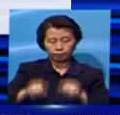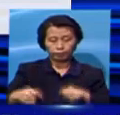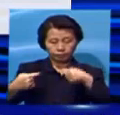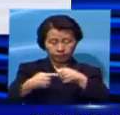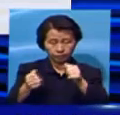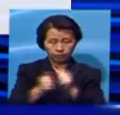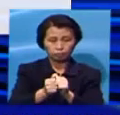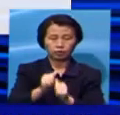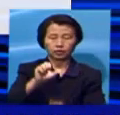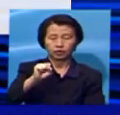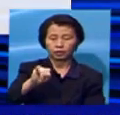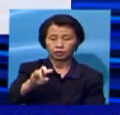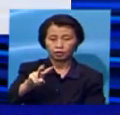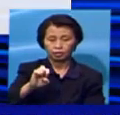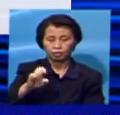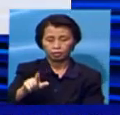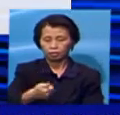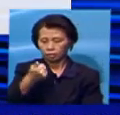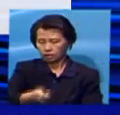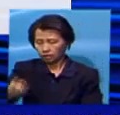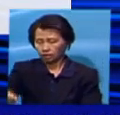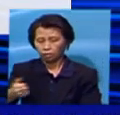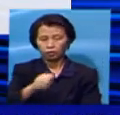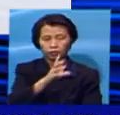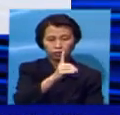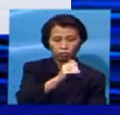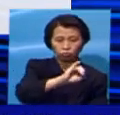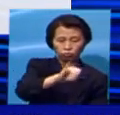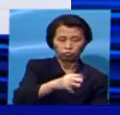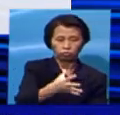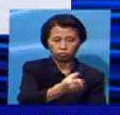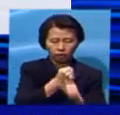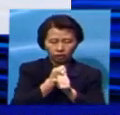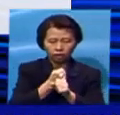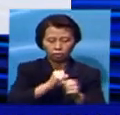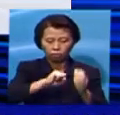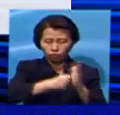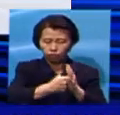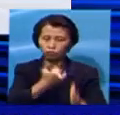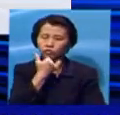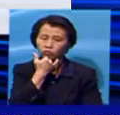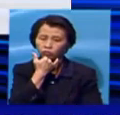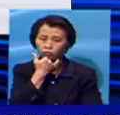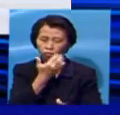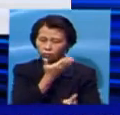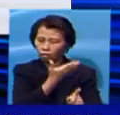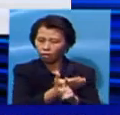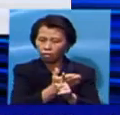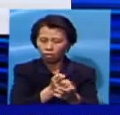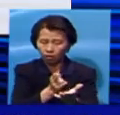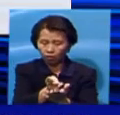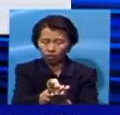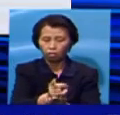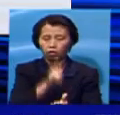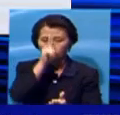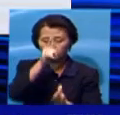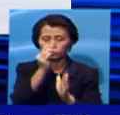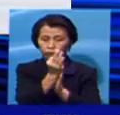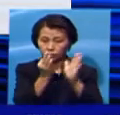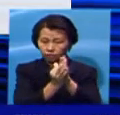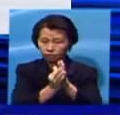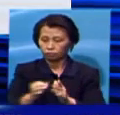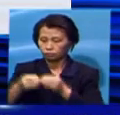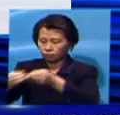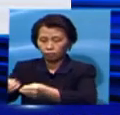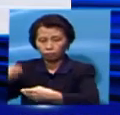sivil berkenaan malah aset yang didakwa doj diperolehi dari sumber yang salah dan mahu dilucut hak secara faktanya dibeli pihak yang tidak